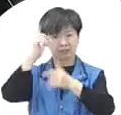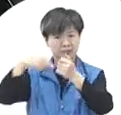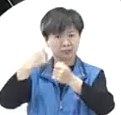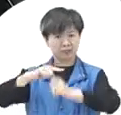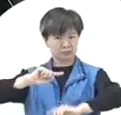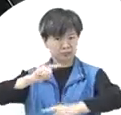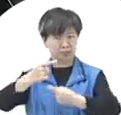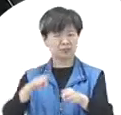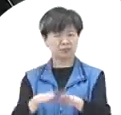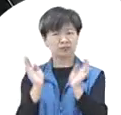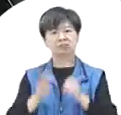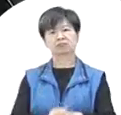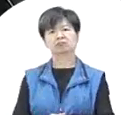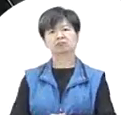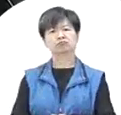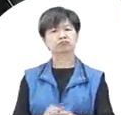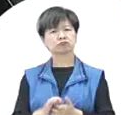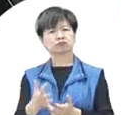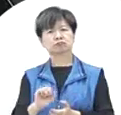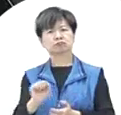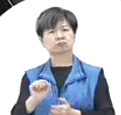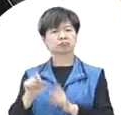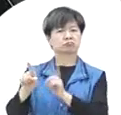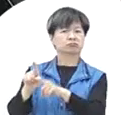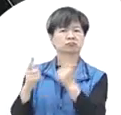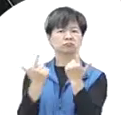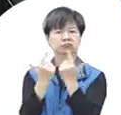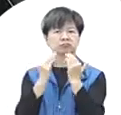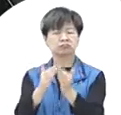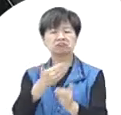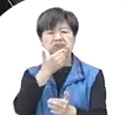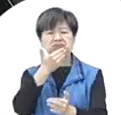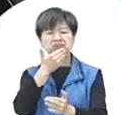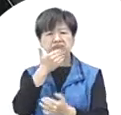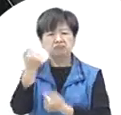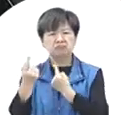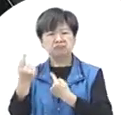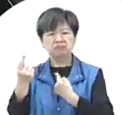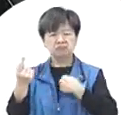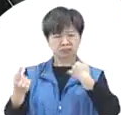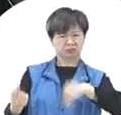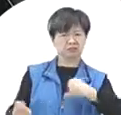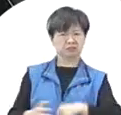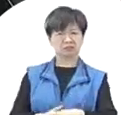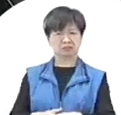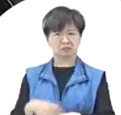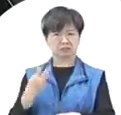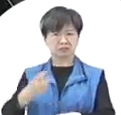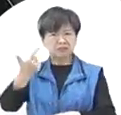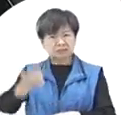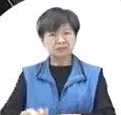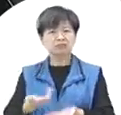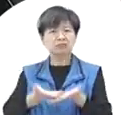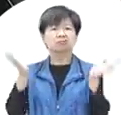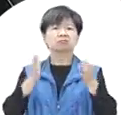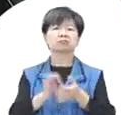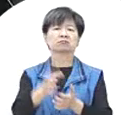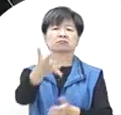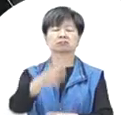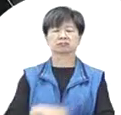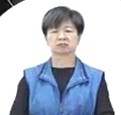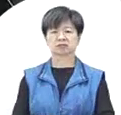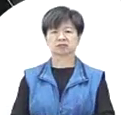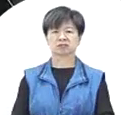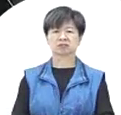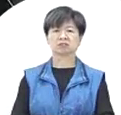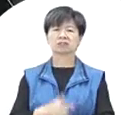我们为何不能比照台北市呢？我们的福利条件已经比别人差了，为什么我们还要比别人晚发放？ 其实，因为我觉得还是要完